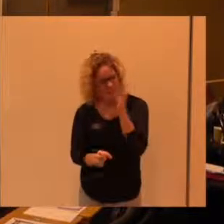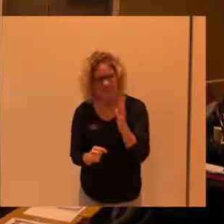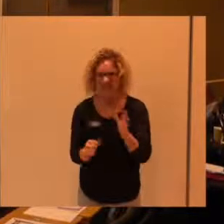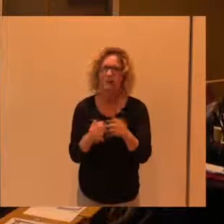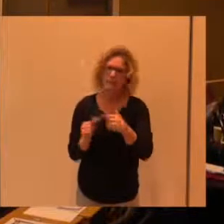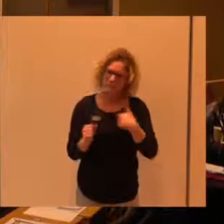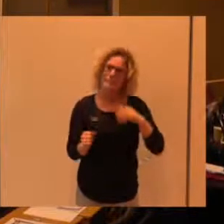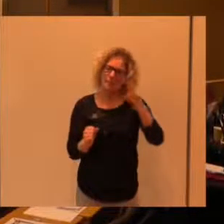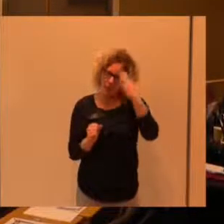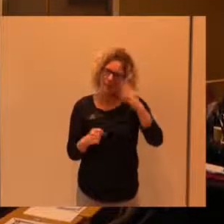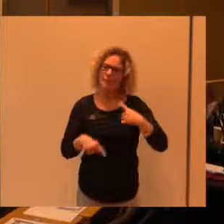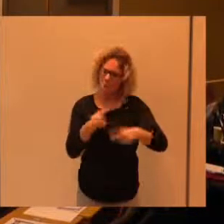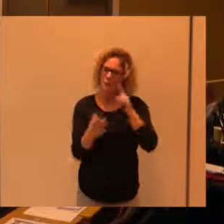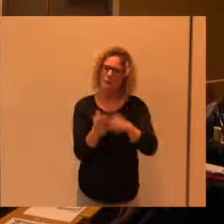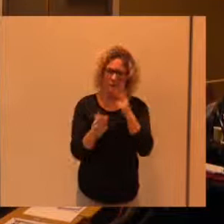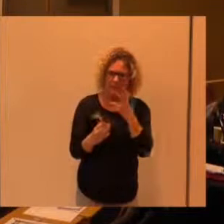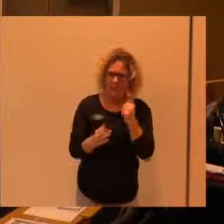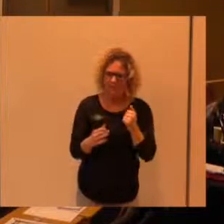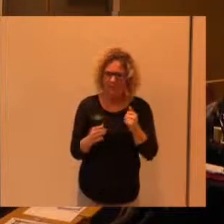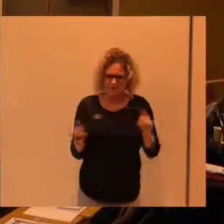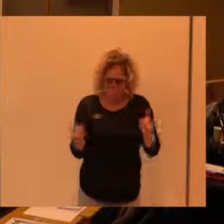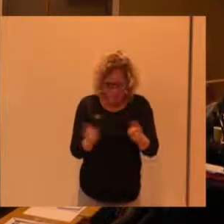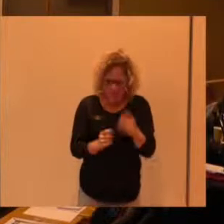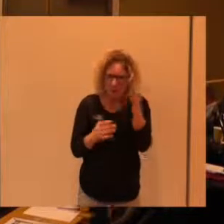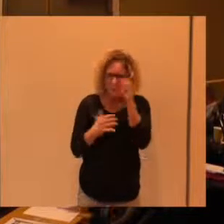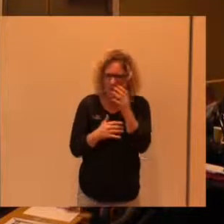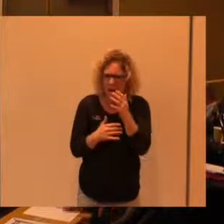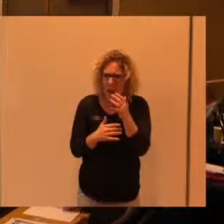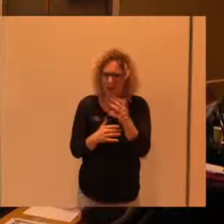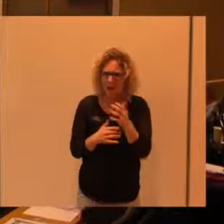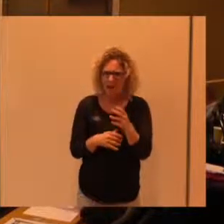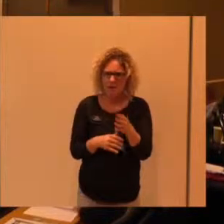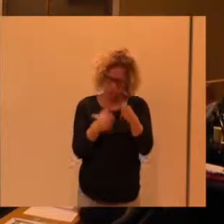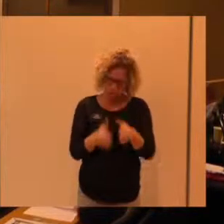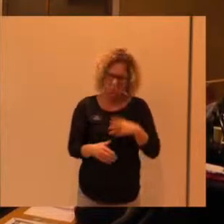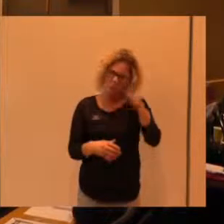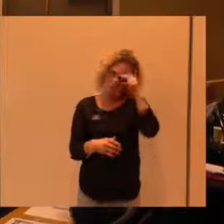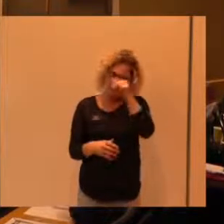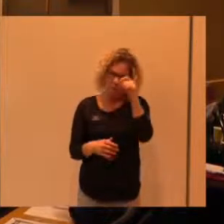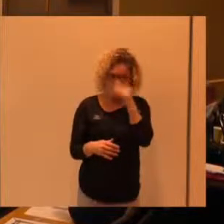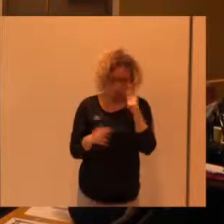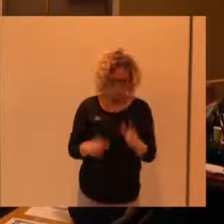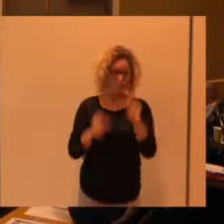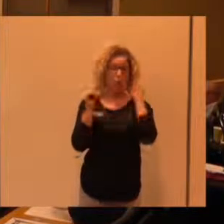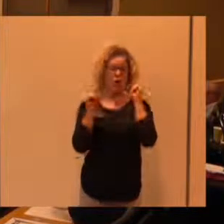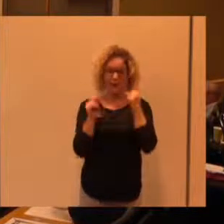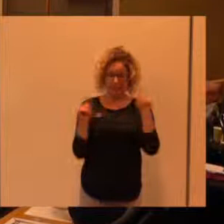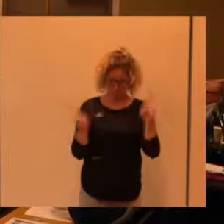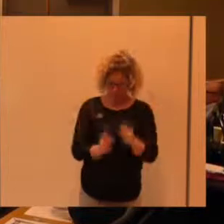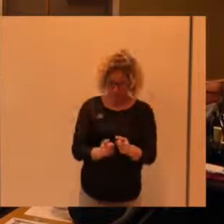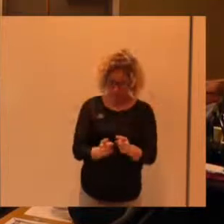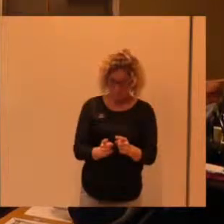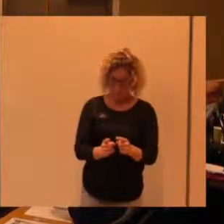haft en medveten process för att se, kan vi minimera de här problemen som personer med kognitiva svårigheter tar upp?